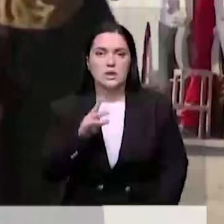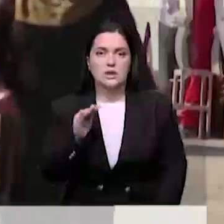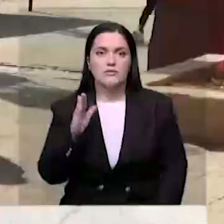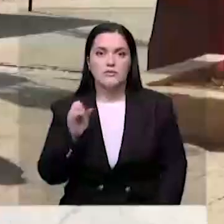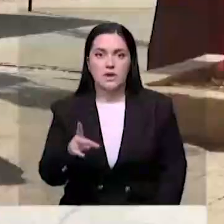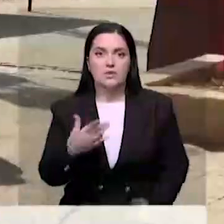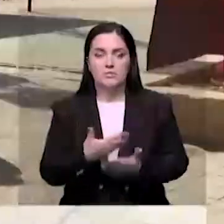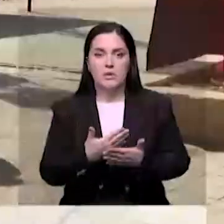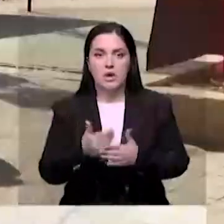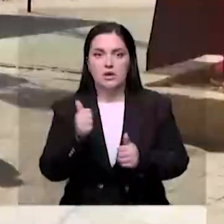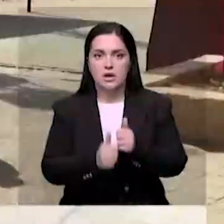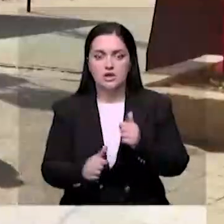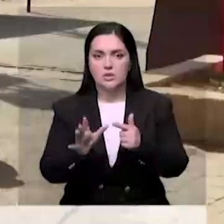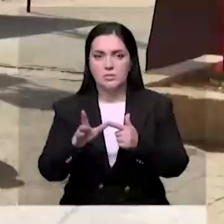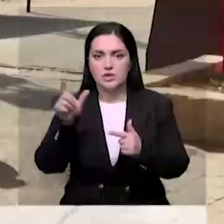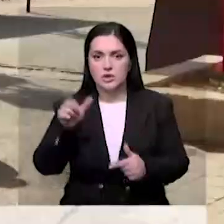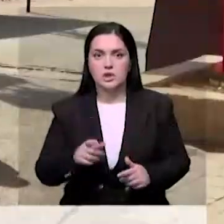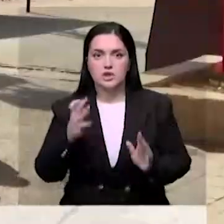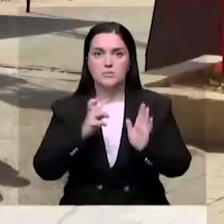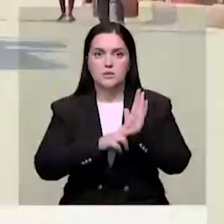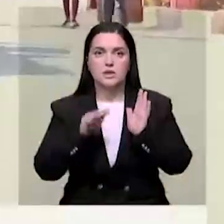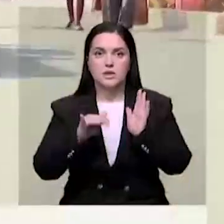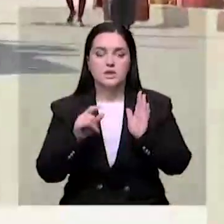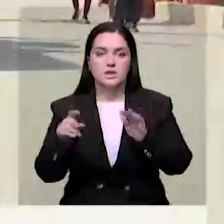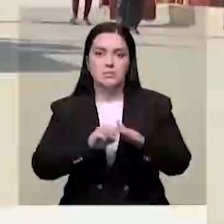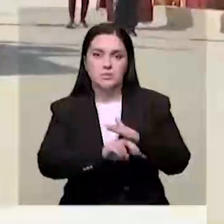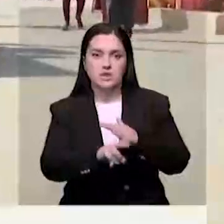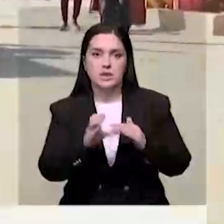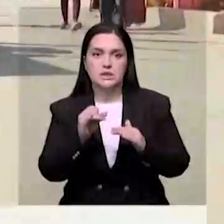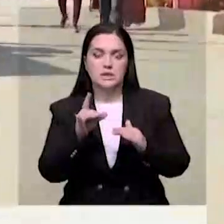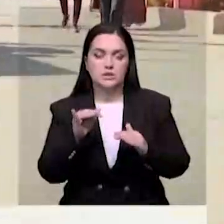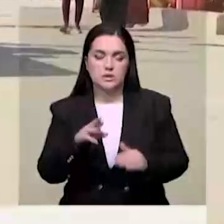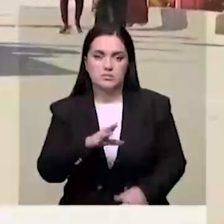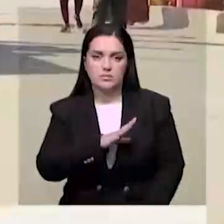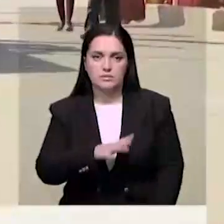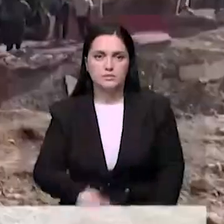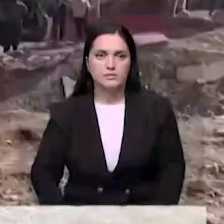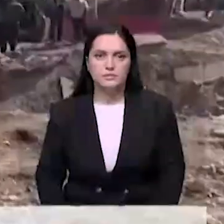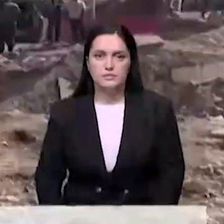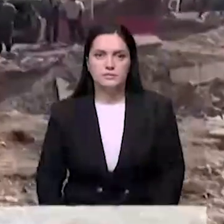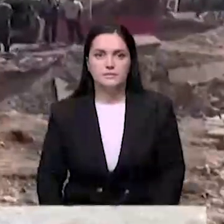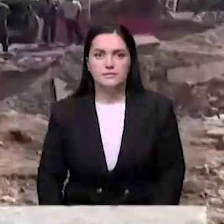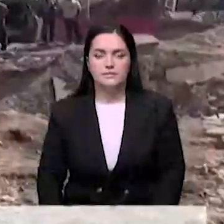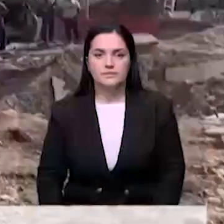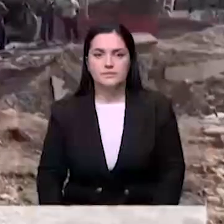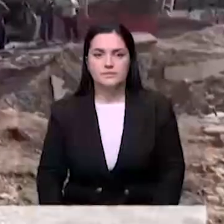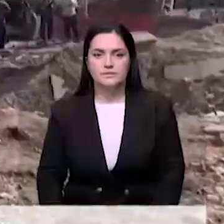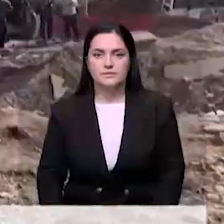Ливана. Это примерно каждый пятый ливанец. 470 тысяч из них бежали в Сирию с начала месяца.